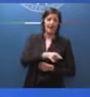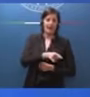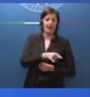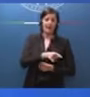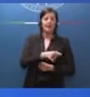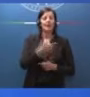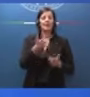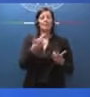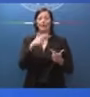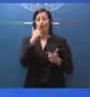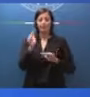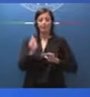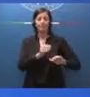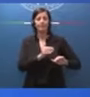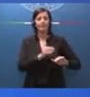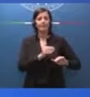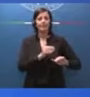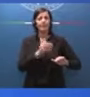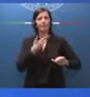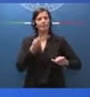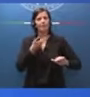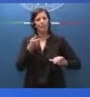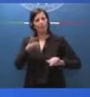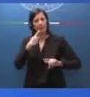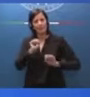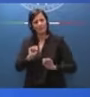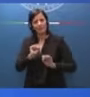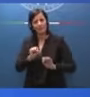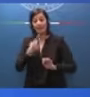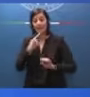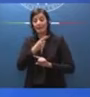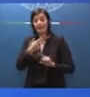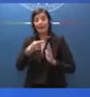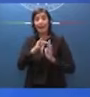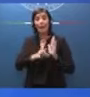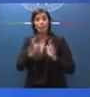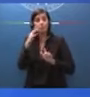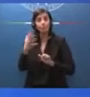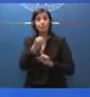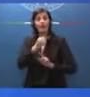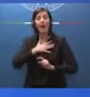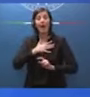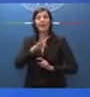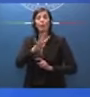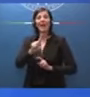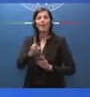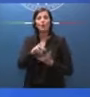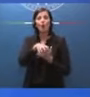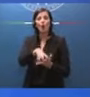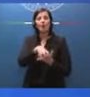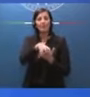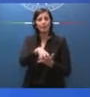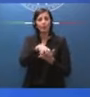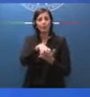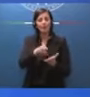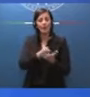archiviandola direttamente però c'è anche la possibilità per chi raggiungesse i requisiti dei 41 anni di contributi Ma